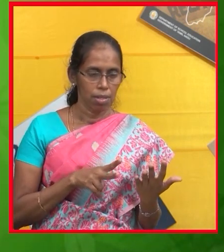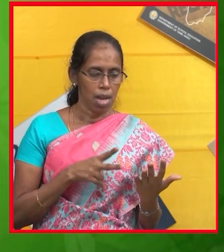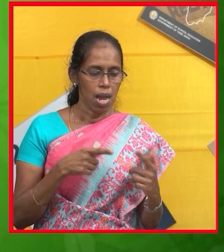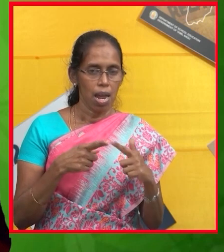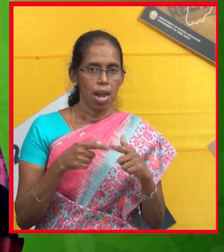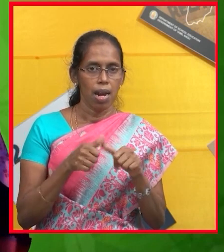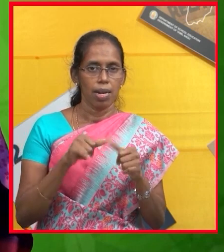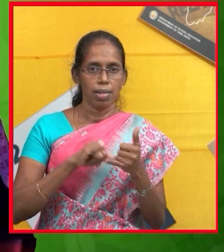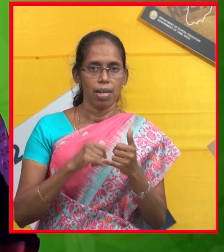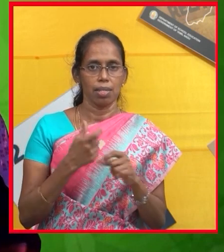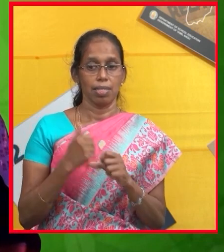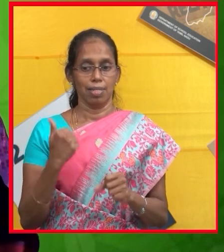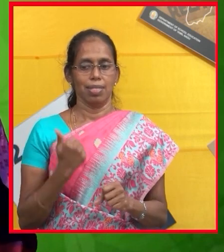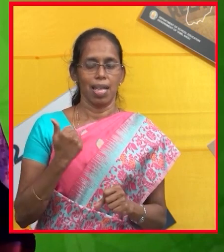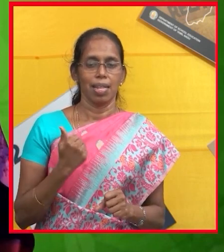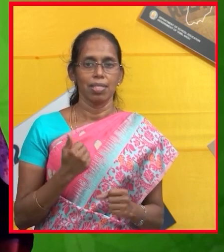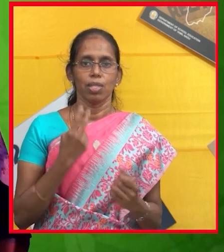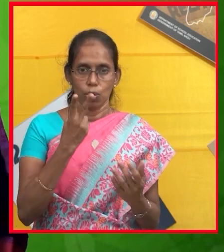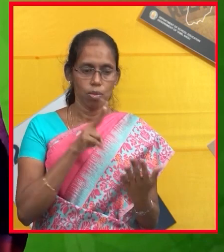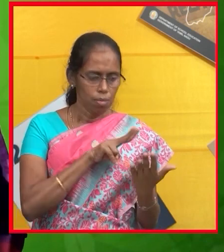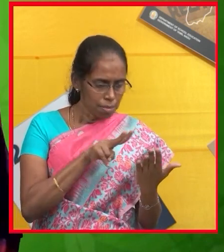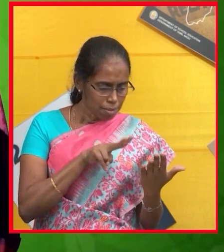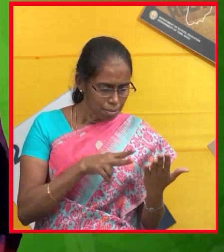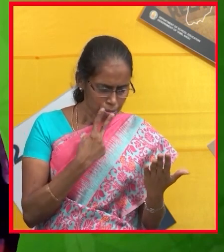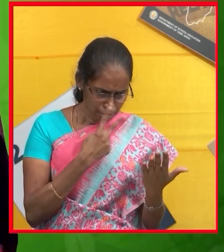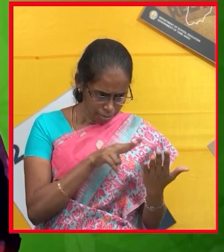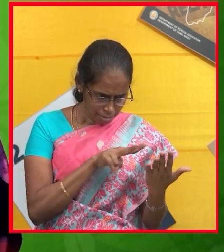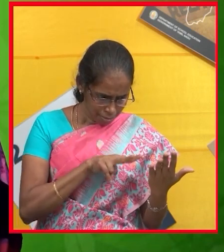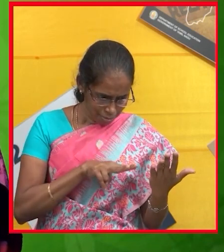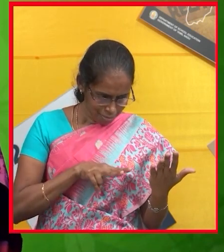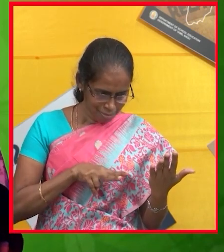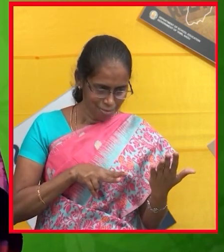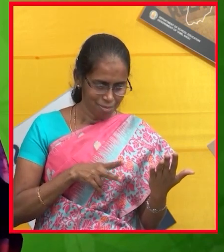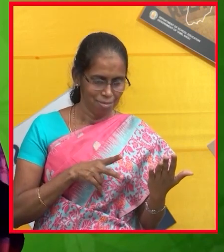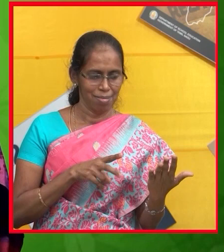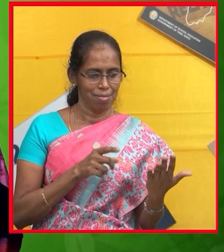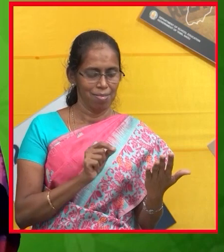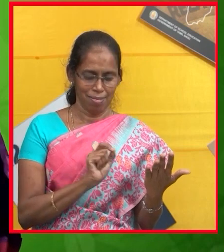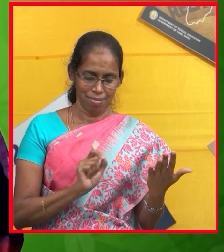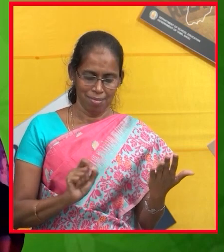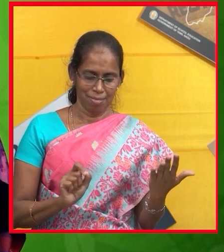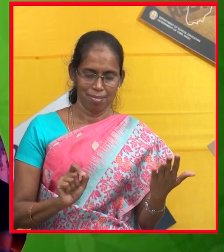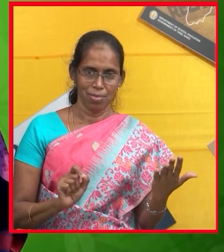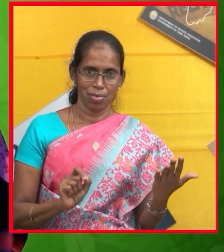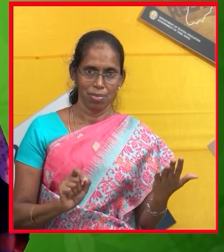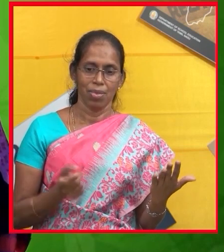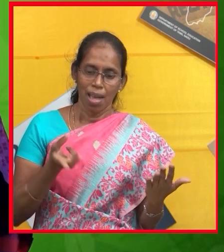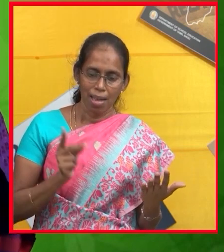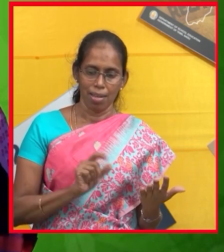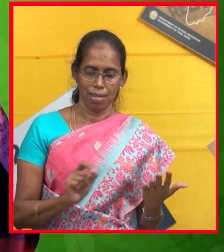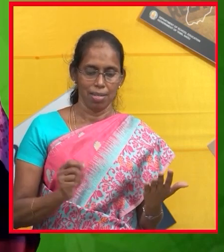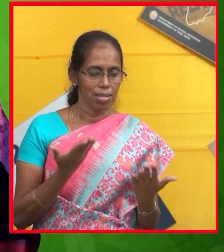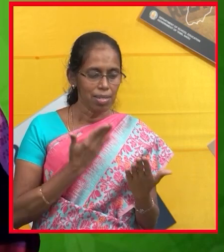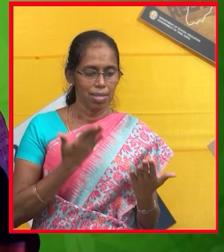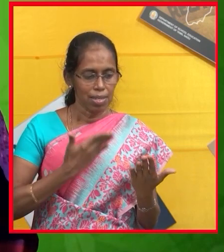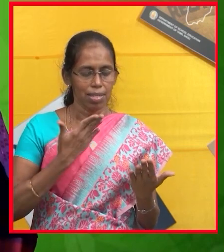டாஸ்க் வந்து அவங்க செஞ்சாங்க, சேலஞ்சிங் டாஸ்க்குன்றதை ஜஸ்ட் பார்த்து அதை நோட்ஸ் எடுத்து திரும்ப அதை நீங்கள் என்ன செஞ்சுக்கோங்க,